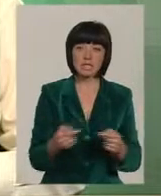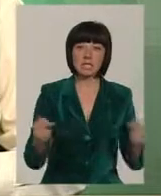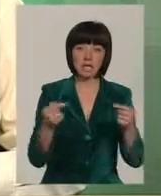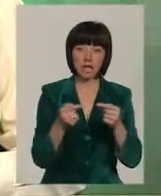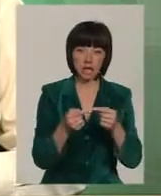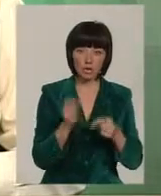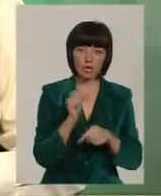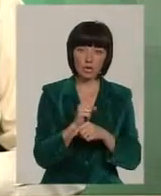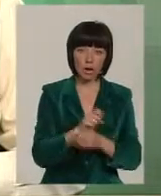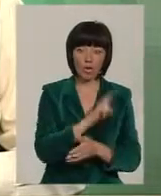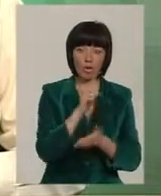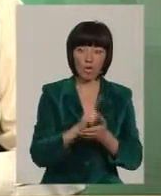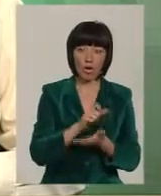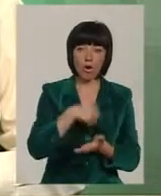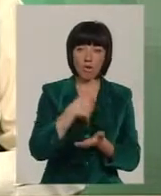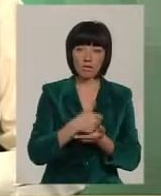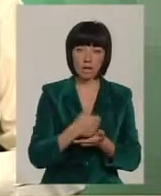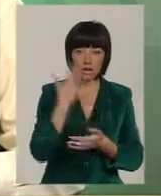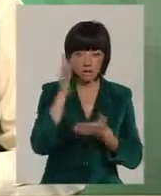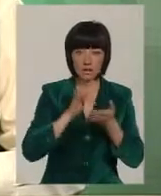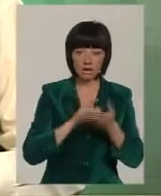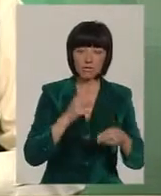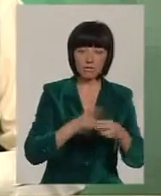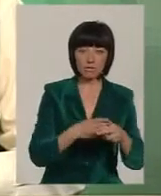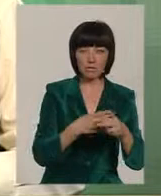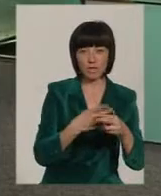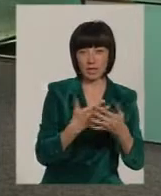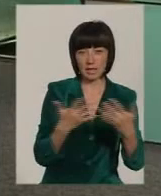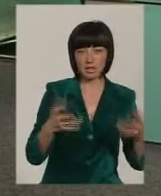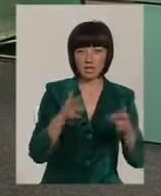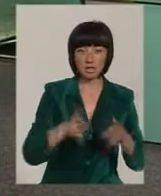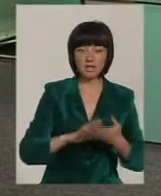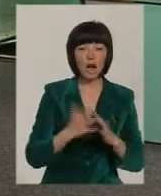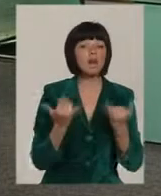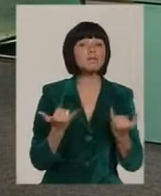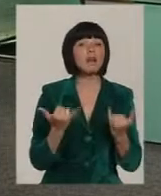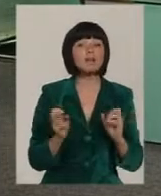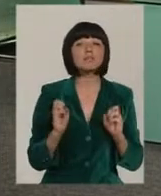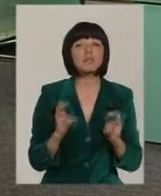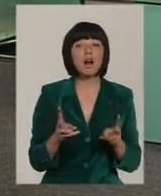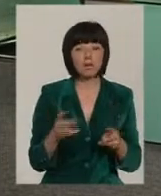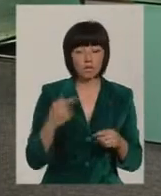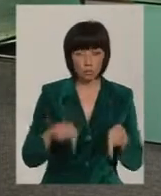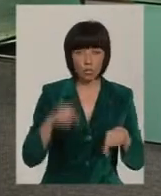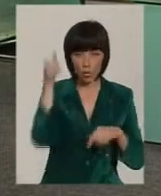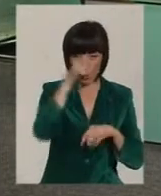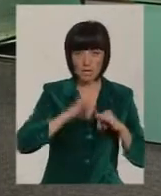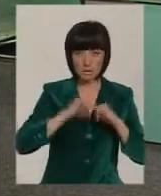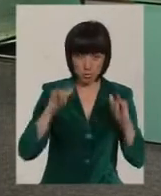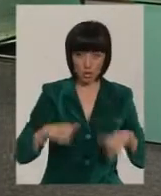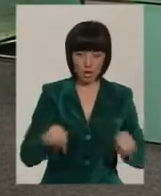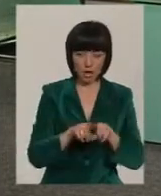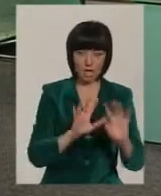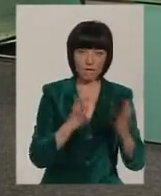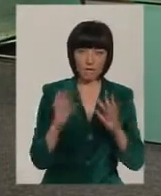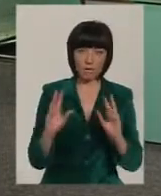і саме головна мета зараз – це попередити виникнення тієї чи іншої надзвичайної ситуації. А яку картину ми бачимо цього року? Збільшились, можливо, такі